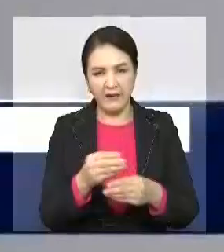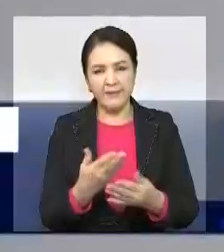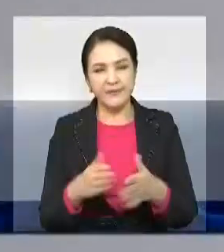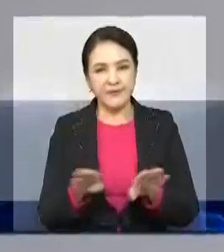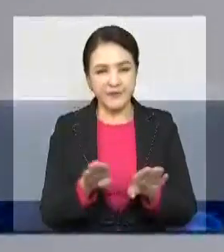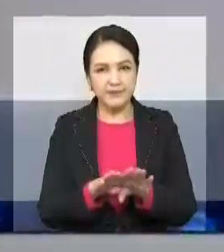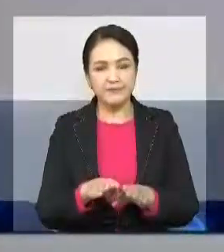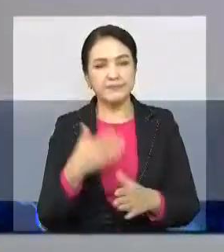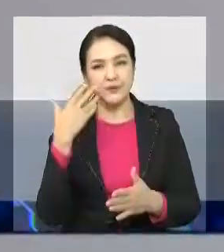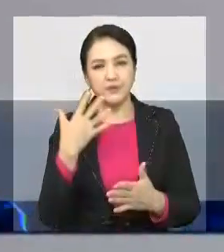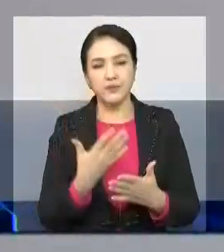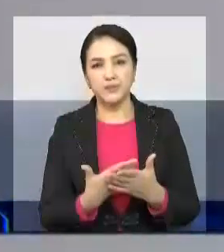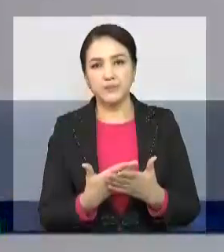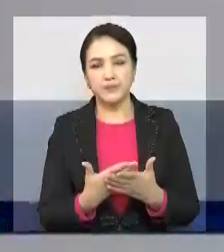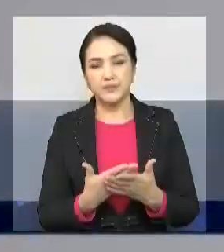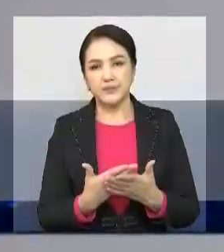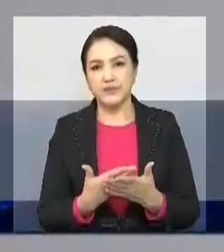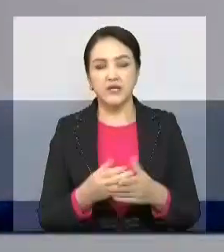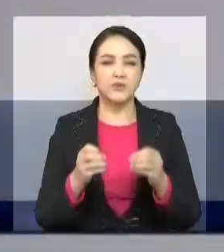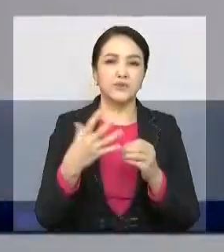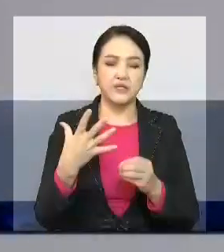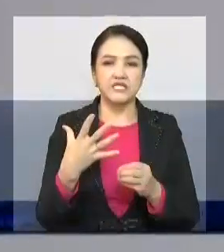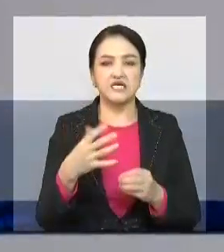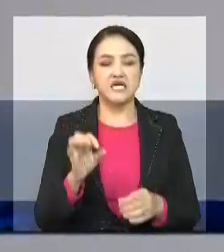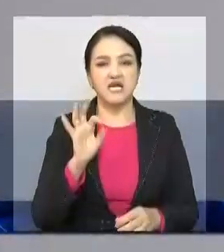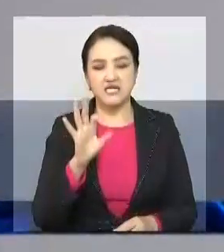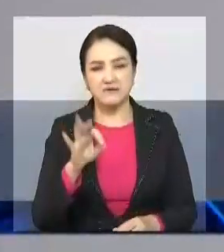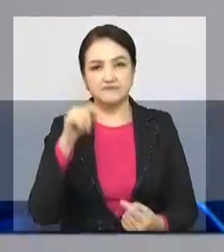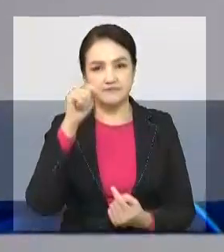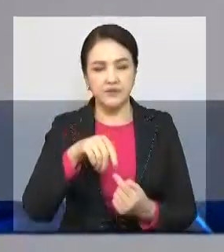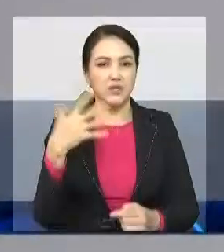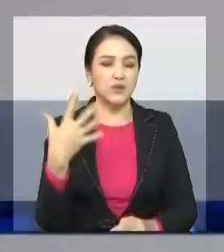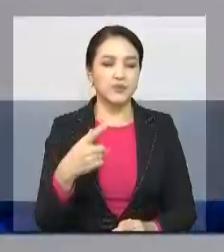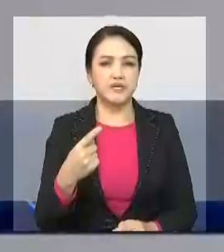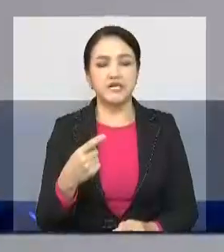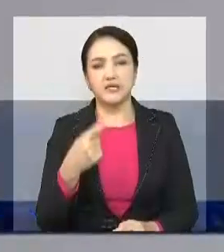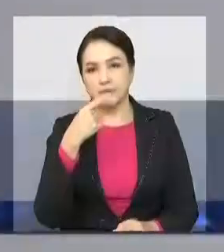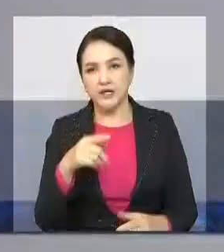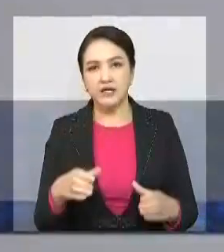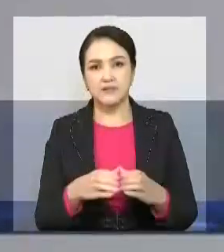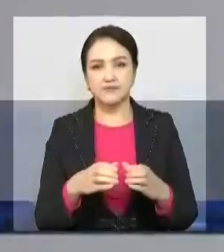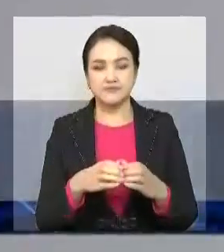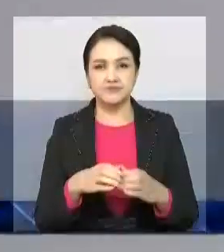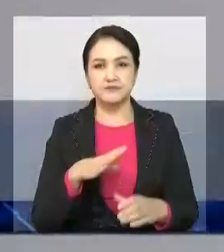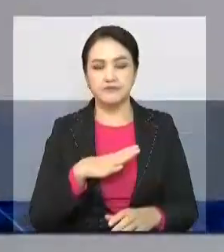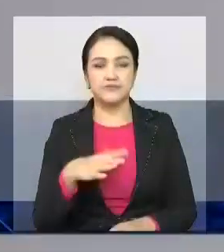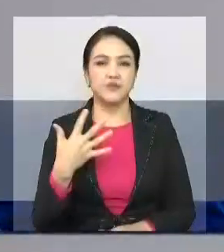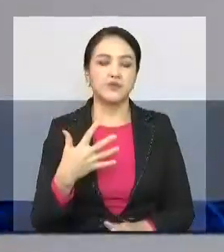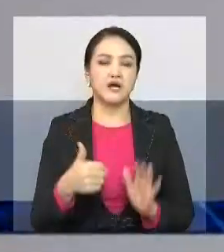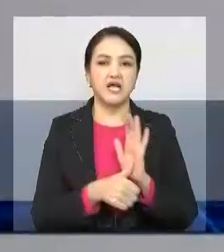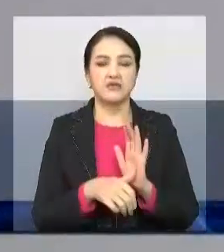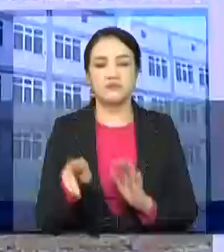осы 10 айдың осы 15-ші қазанға сәйкес 51% немесе жылдық қаржының 56